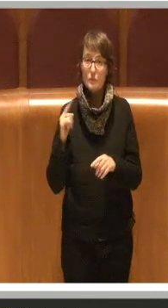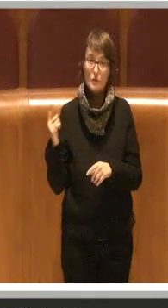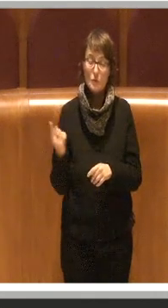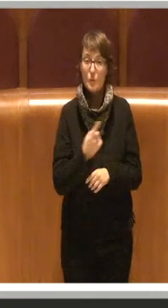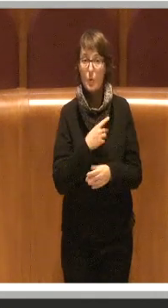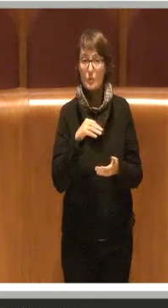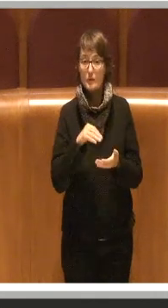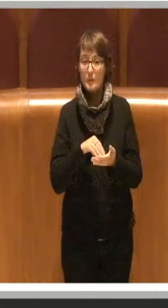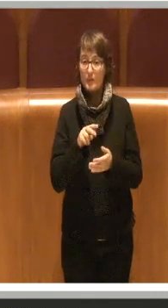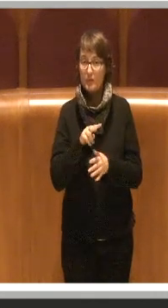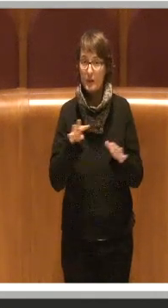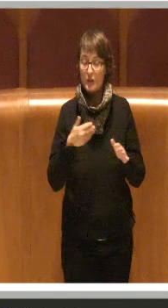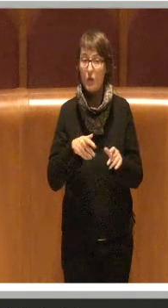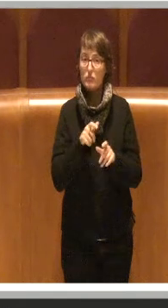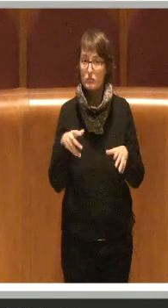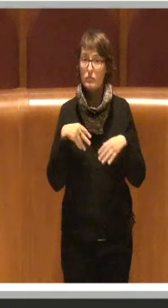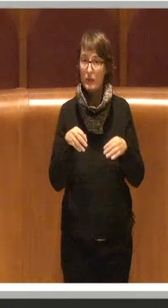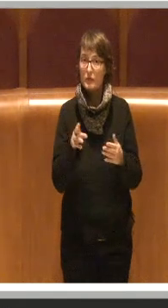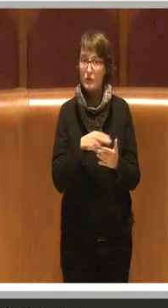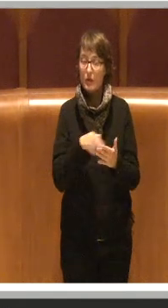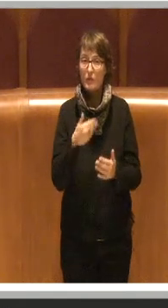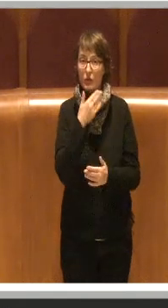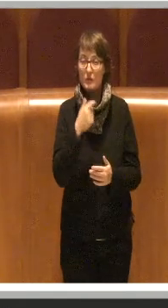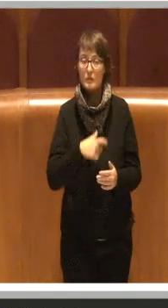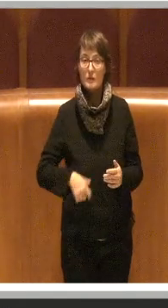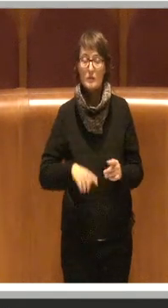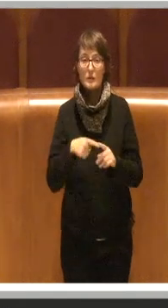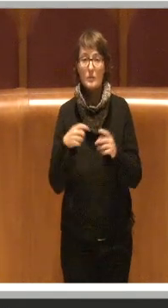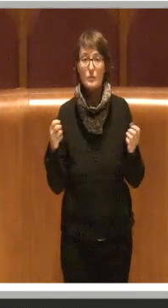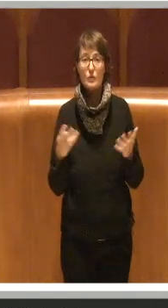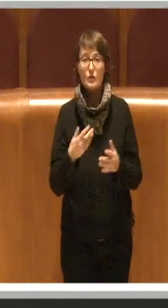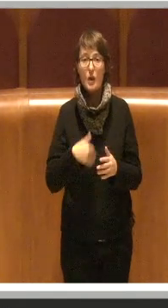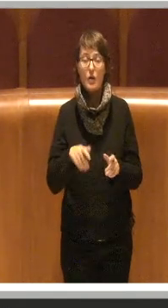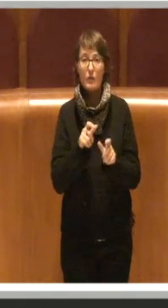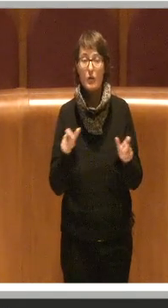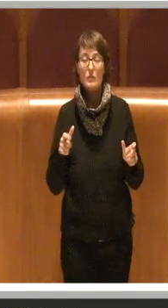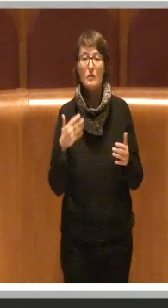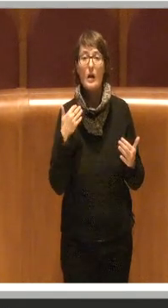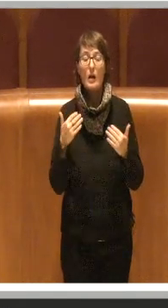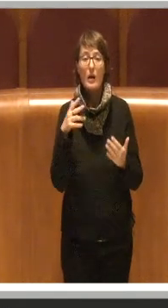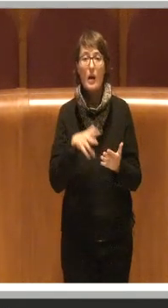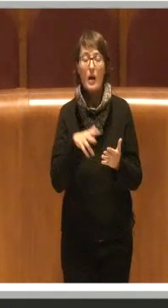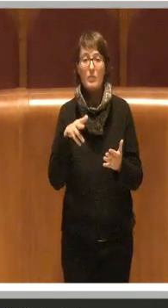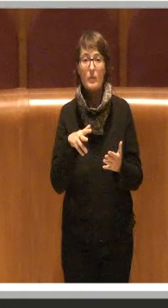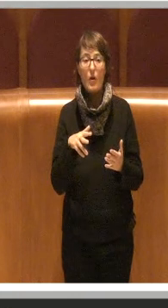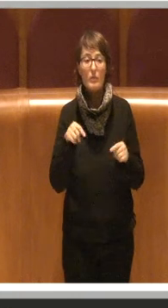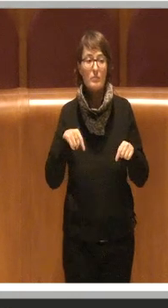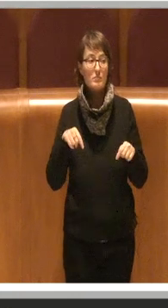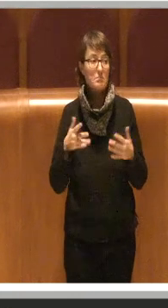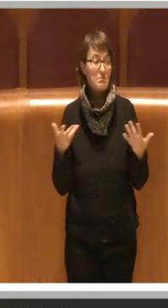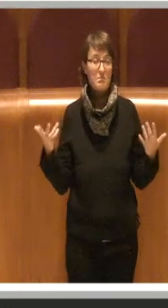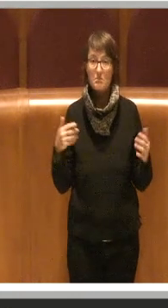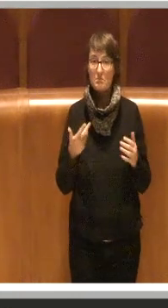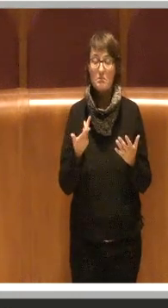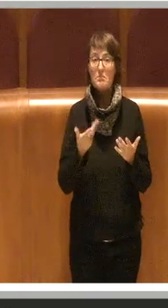voto tutti i 29 consiglieri presenti, sono assenti la sindaca e 19 consiglieri, l'assemblea approva, a questo punto non ci sono